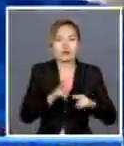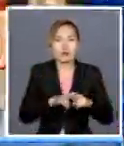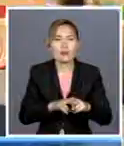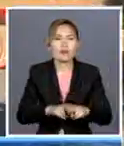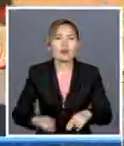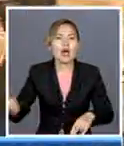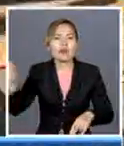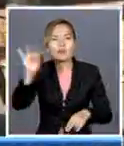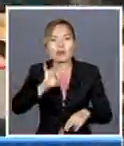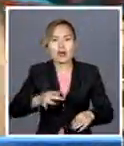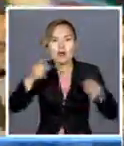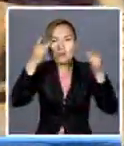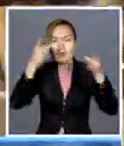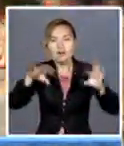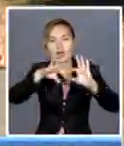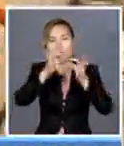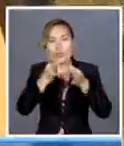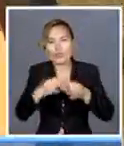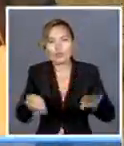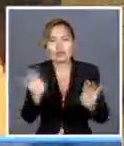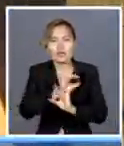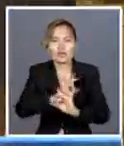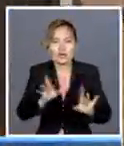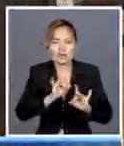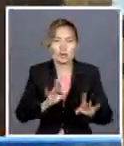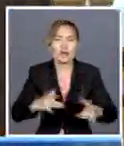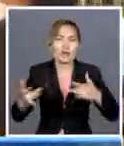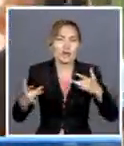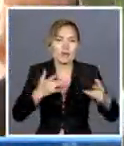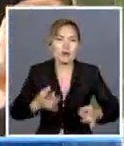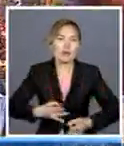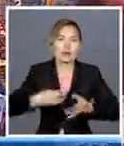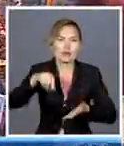тарихи өлкенің мәдениеті мен өнерінен сыр шертетін шаралар ұйымдастырады.